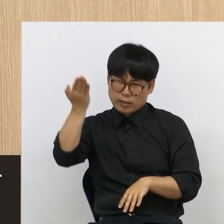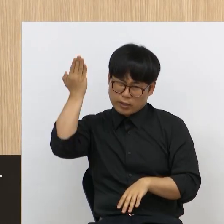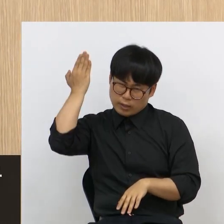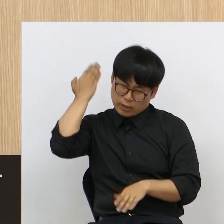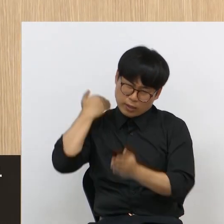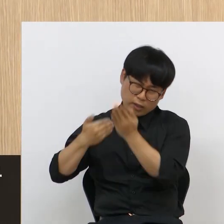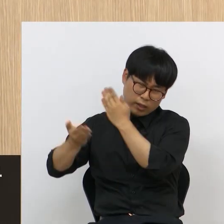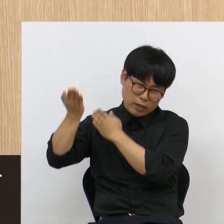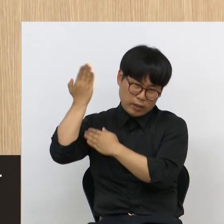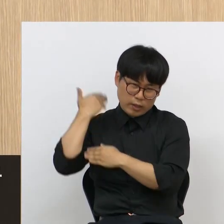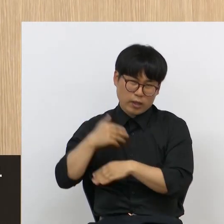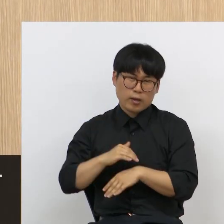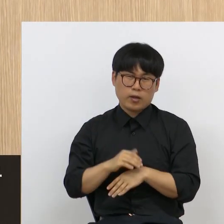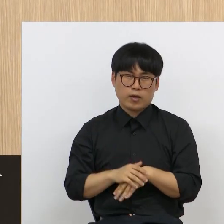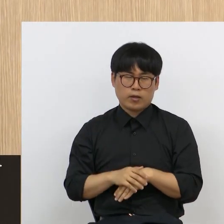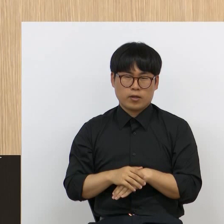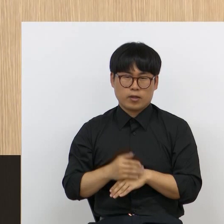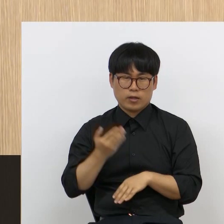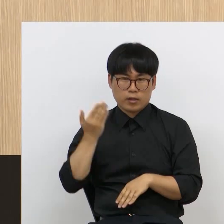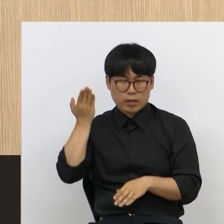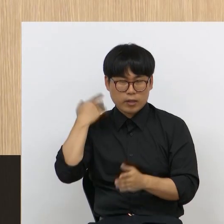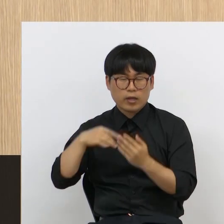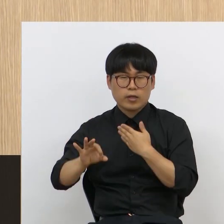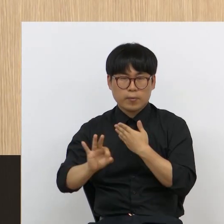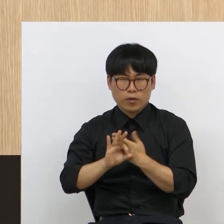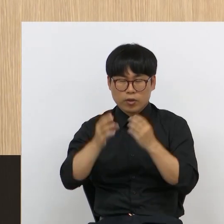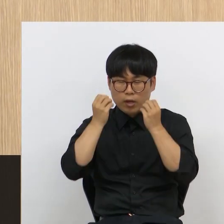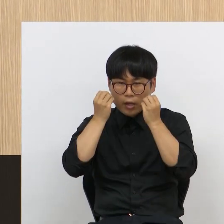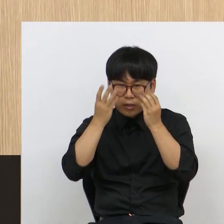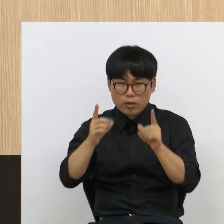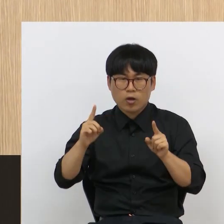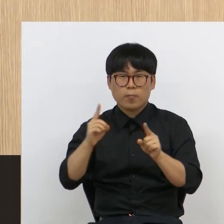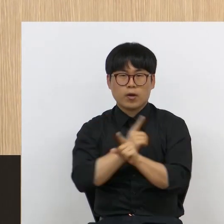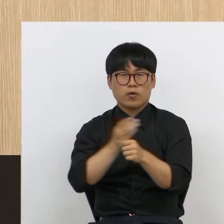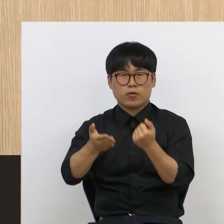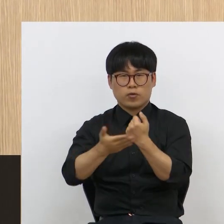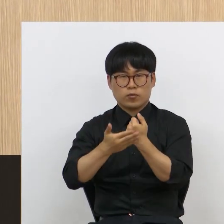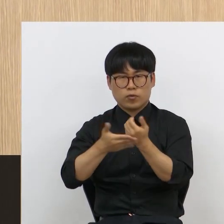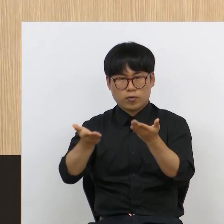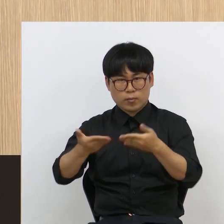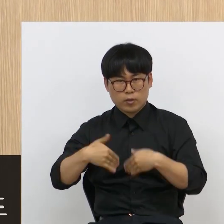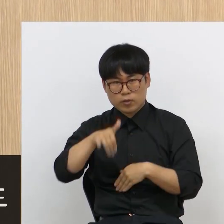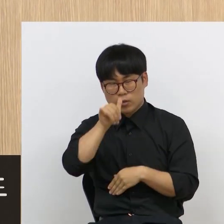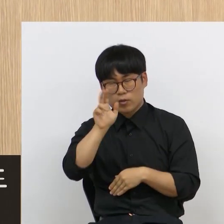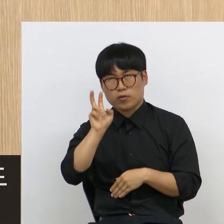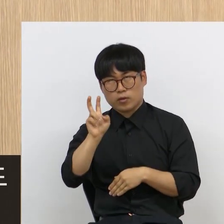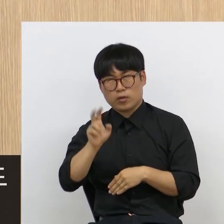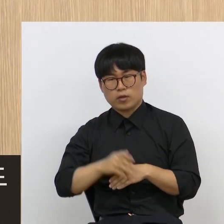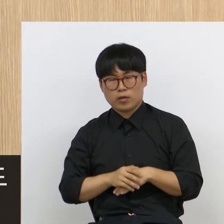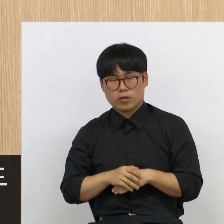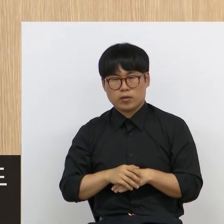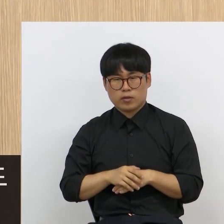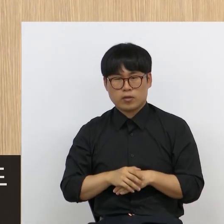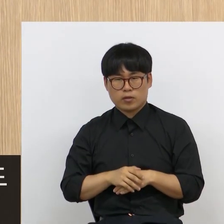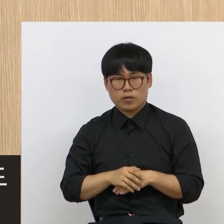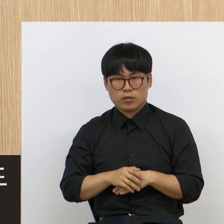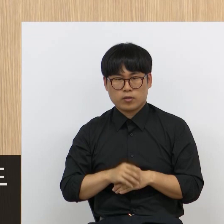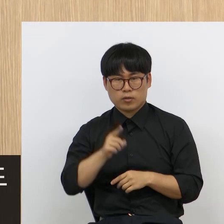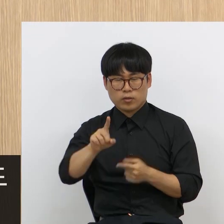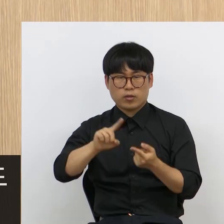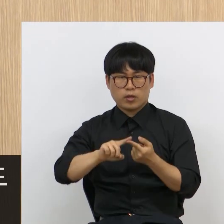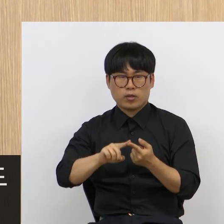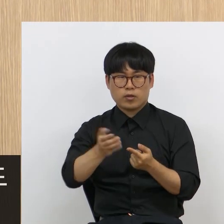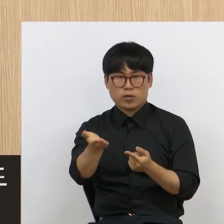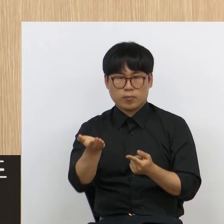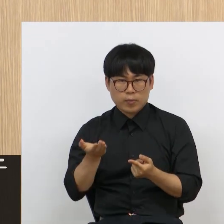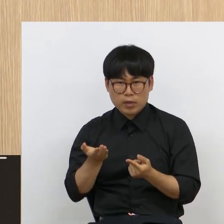한 80년대 거다. 그러면은 새로운 것으로 바꾸어서 도움을 받을 수 있는 환자들도 있습니다. 요즘에 그런 부분에 대해서는 미리